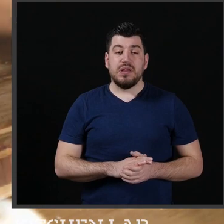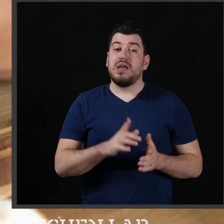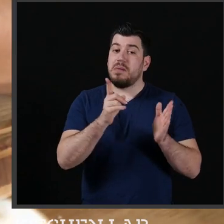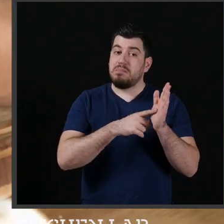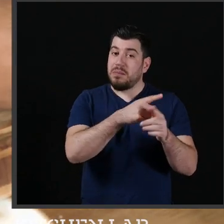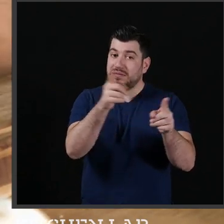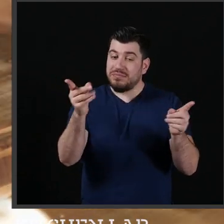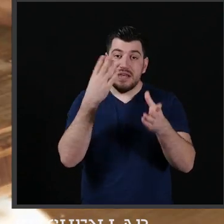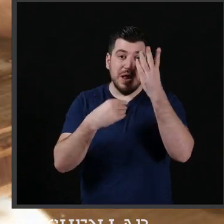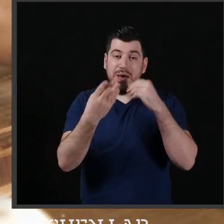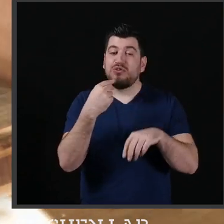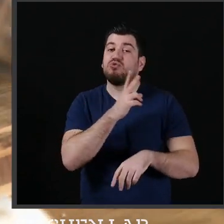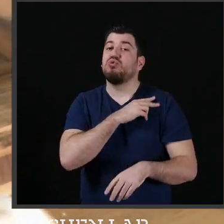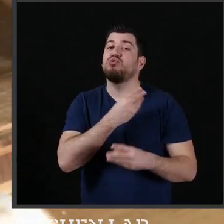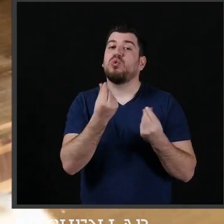φτιάξετε. Κοιτάξτε εδώ.